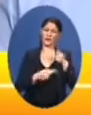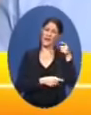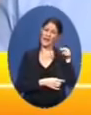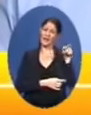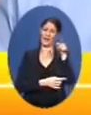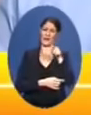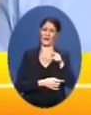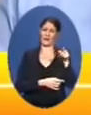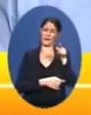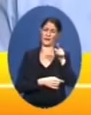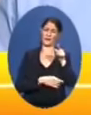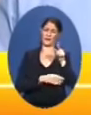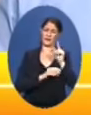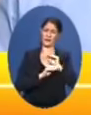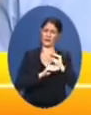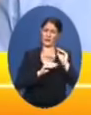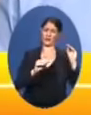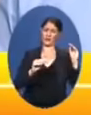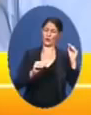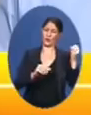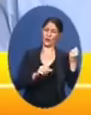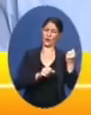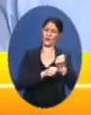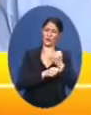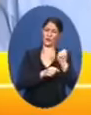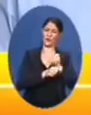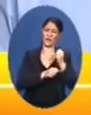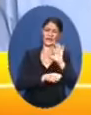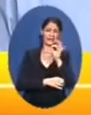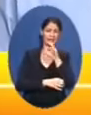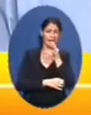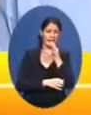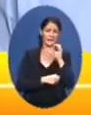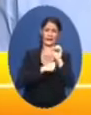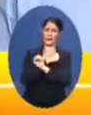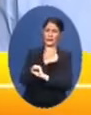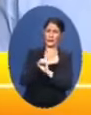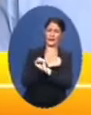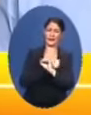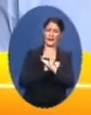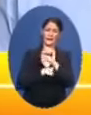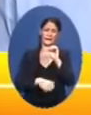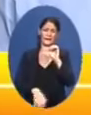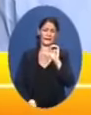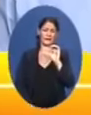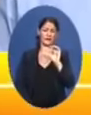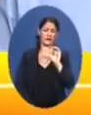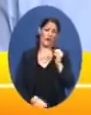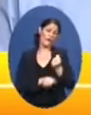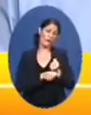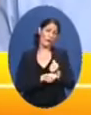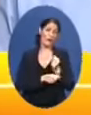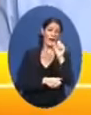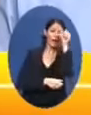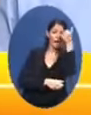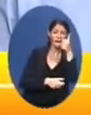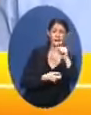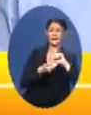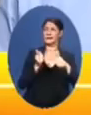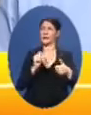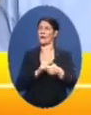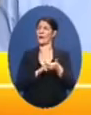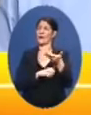נתנו הכשרה תעסוקתית בפועל לאותם צעירים, סטודנטים, נערים, שבאו ועבדו בקיץ, ועבדו בדרך